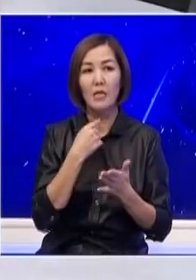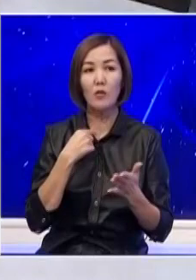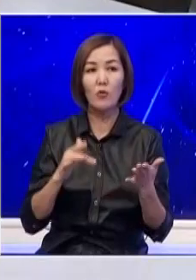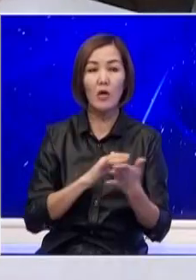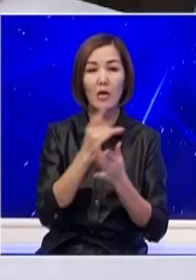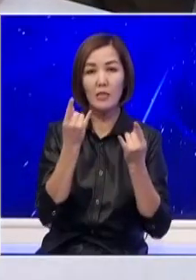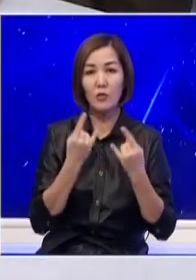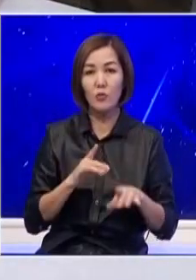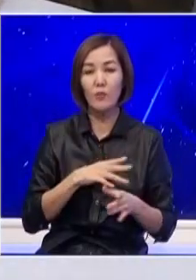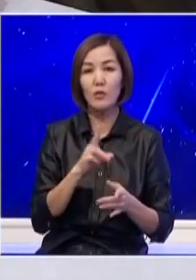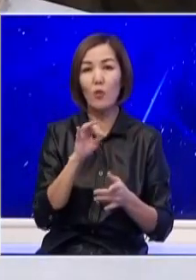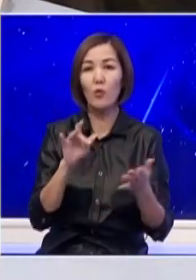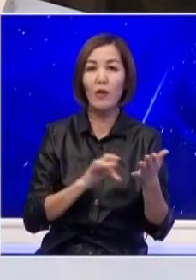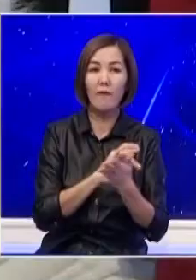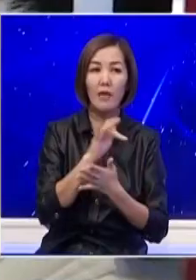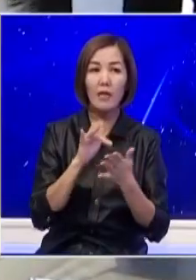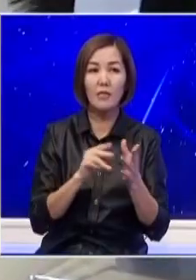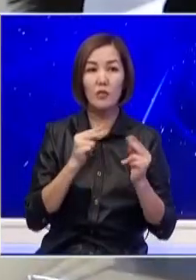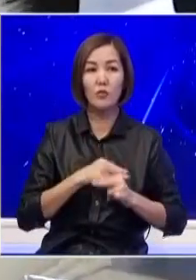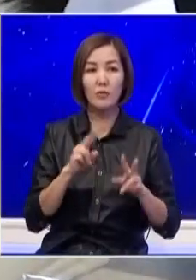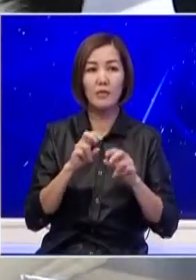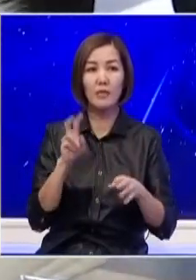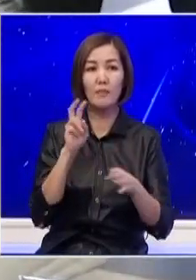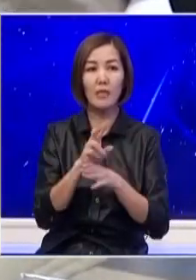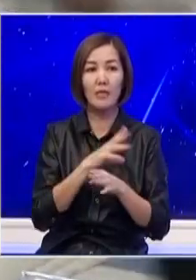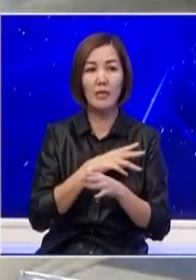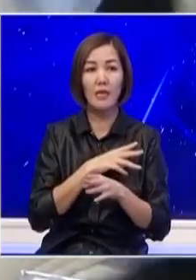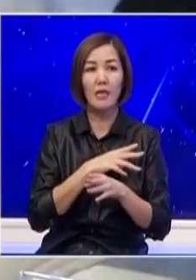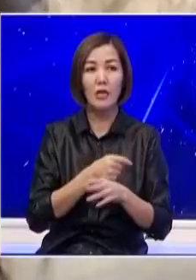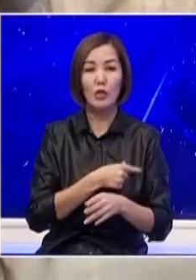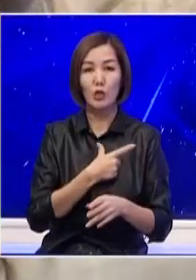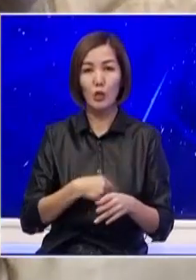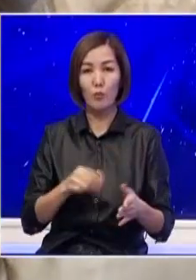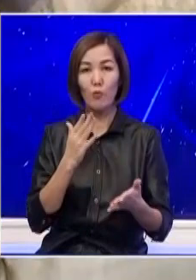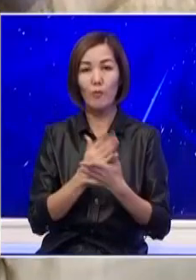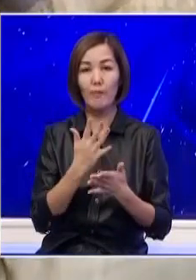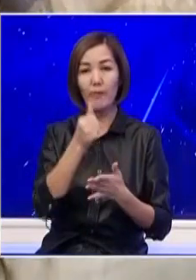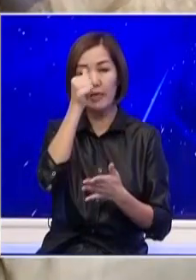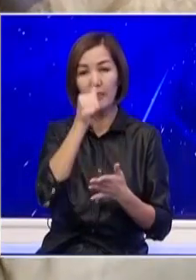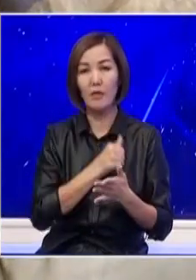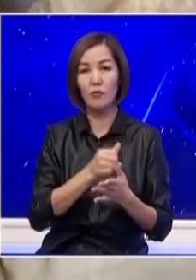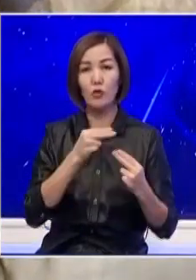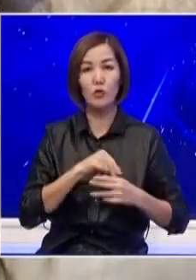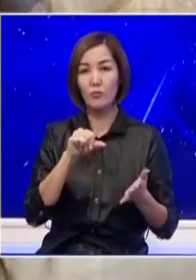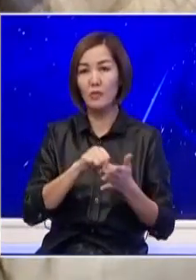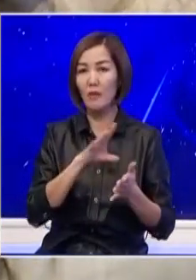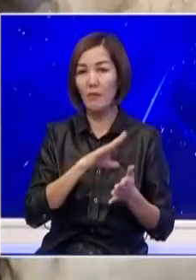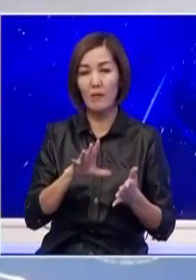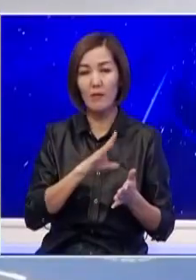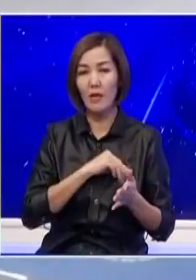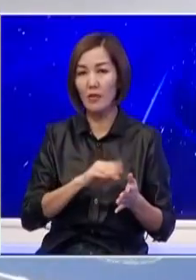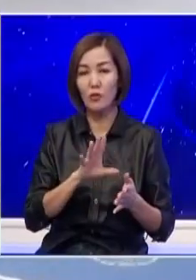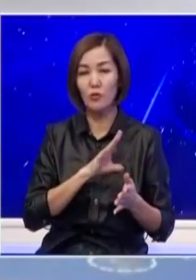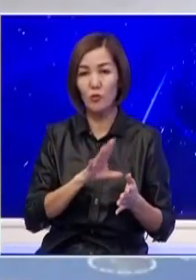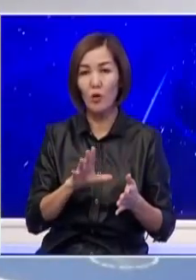қаласының тумасы, Қонаев қаласына жұмыс іздеп келіпті. Дипломы болса да 5 ай бойы ешқайда орналаса алмаған.